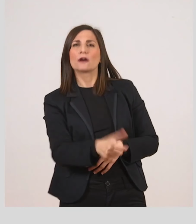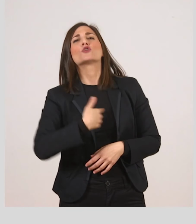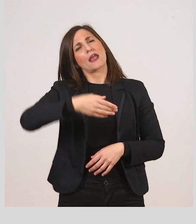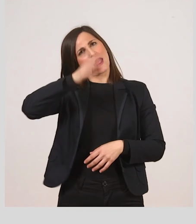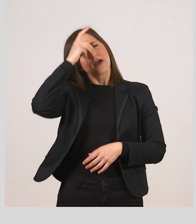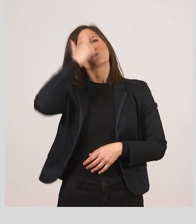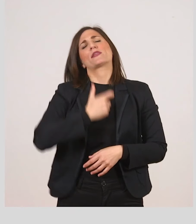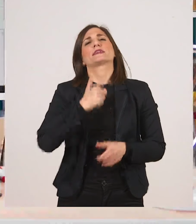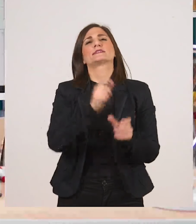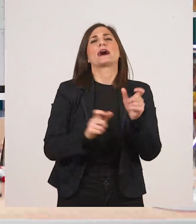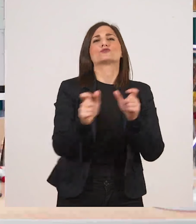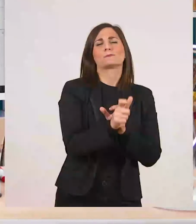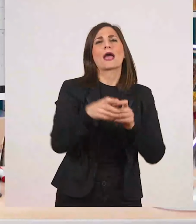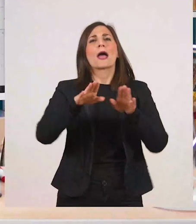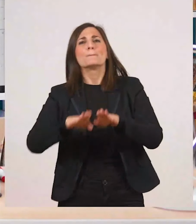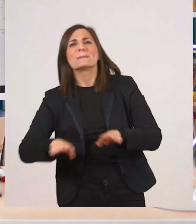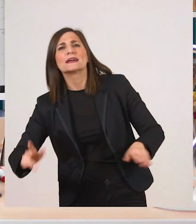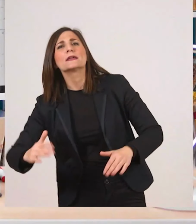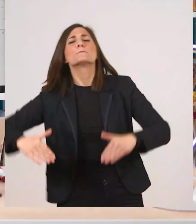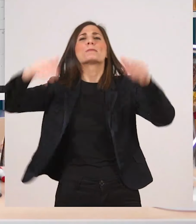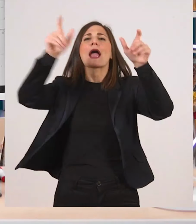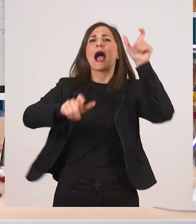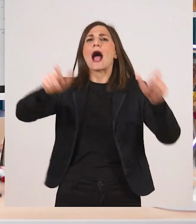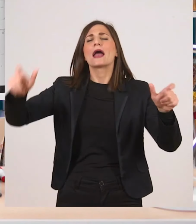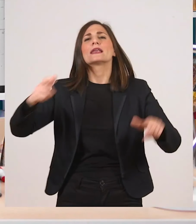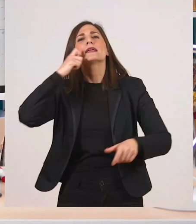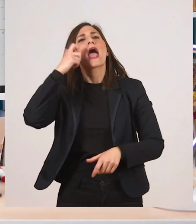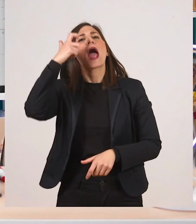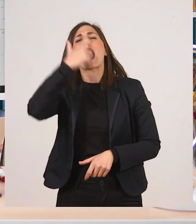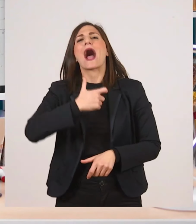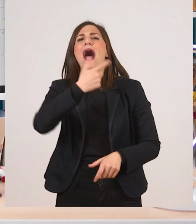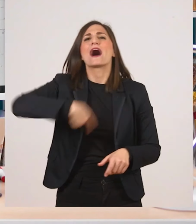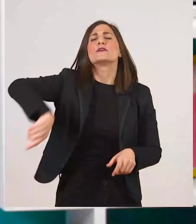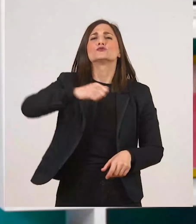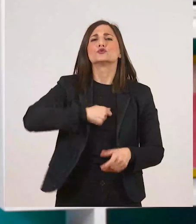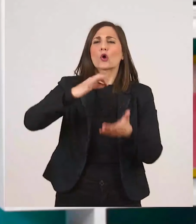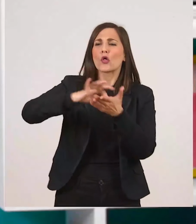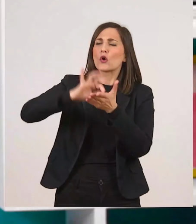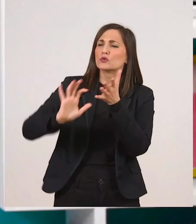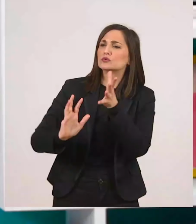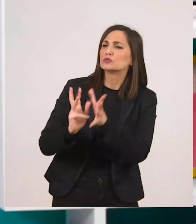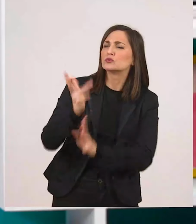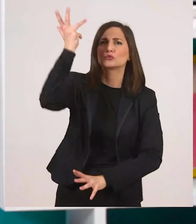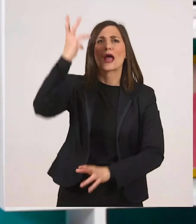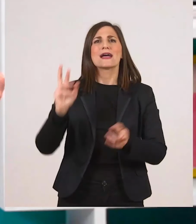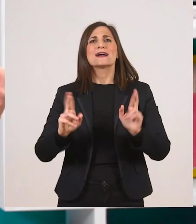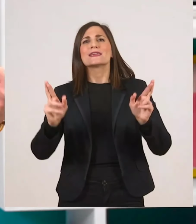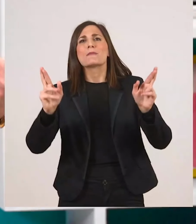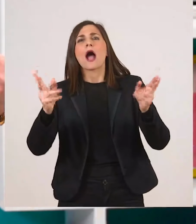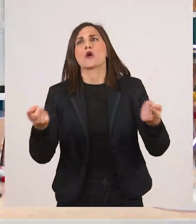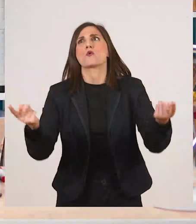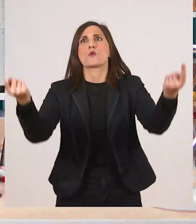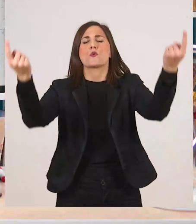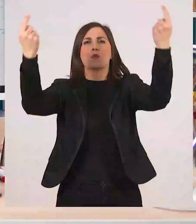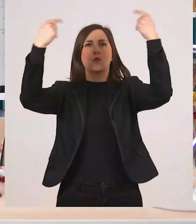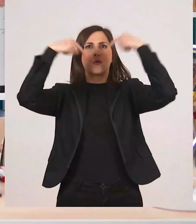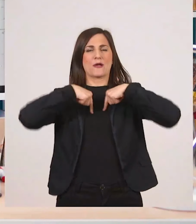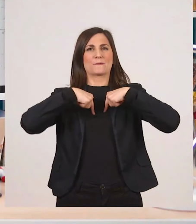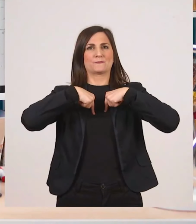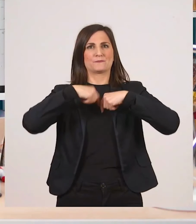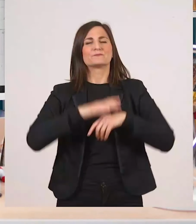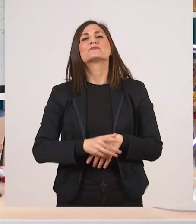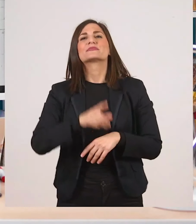και μεγάλη, διορθώνουμε τους εαυτούς μας. Το ρήμα λοιπόν δείχνει ότι και κάνω κάτι και δέχομαι την ενέργεια. Εύκολο. Να